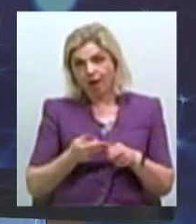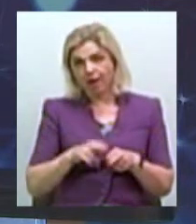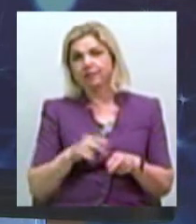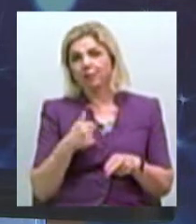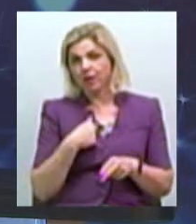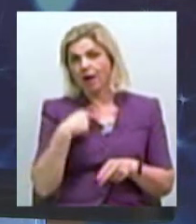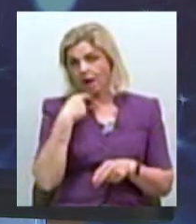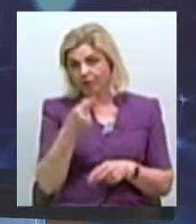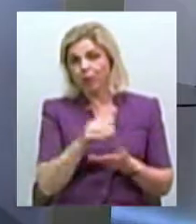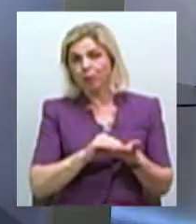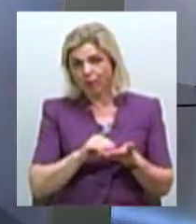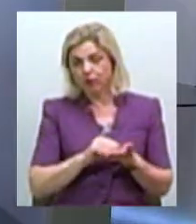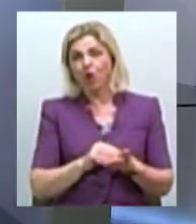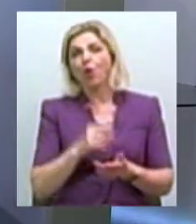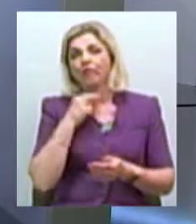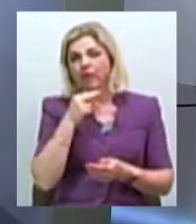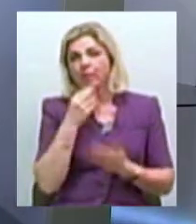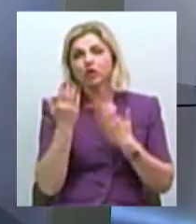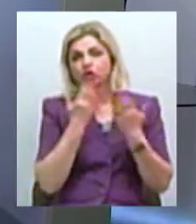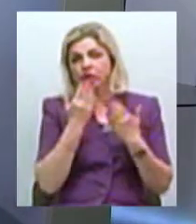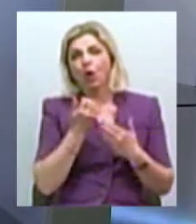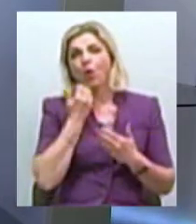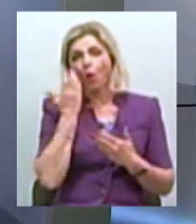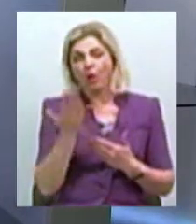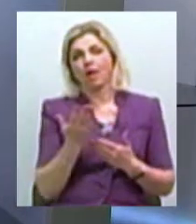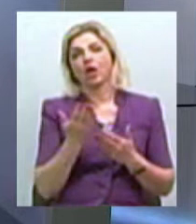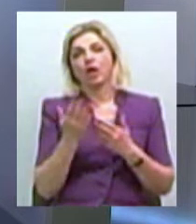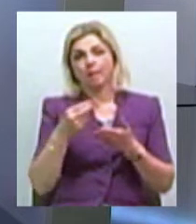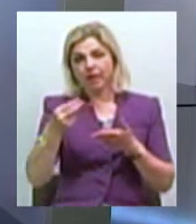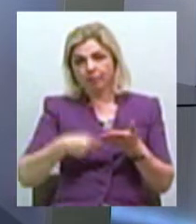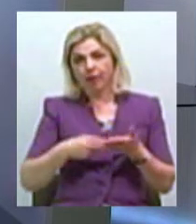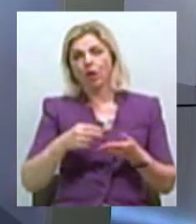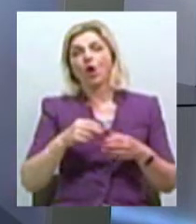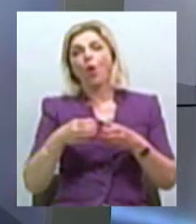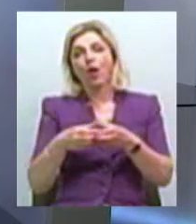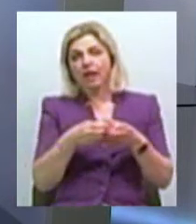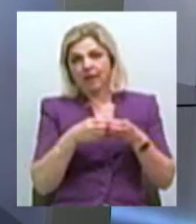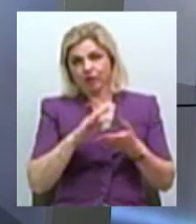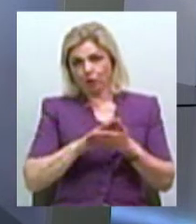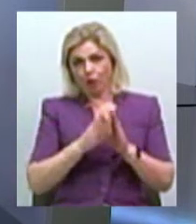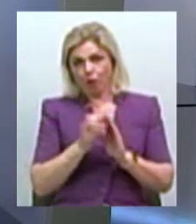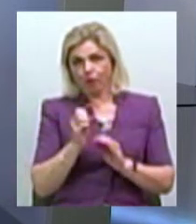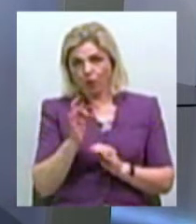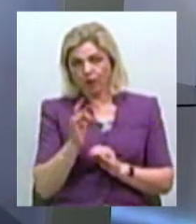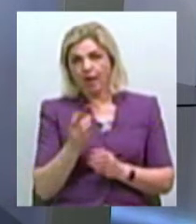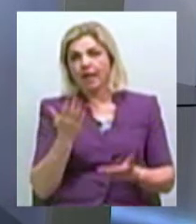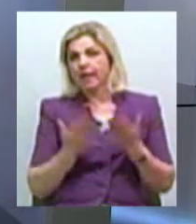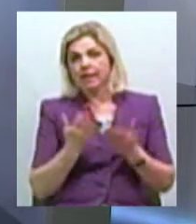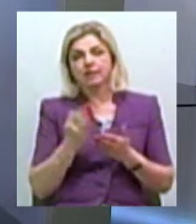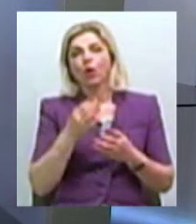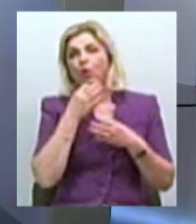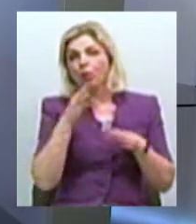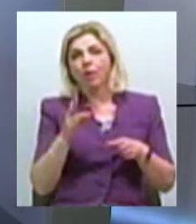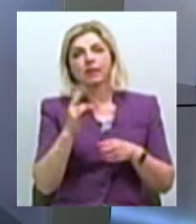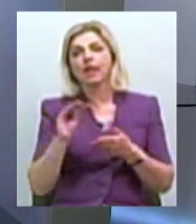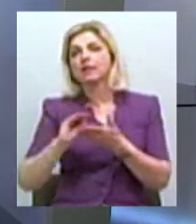ви підписуєте, коли підписуєте колективний договір. Будь-яка норма колективного договору, навіть якщо вона не передбачена в